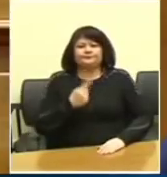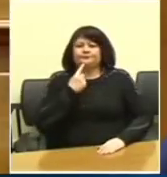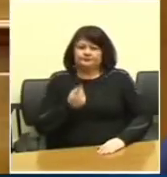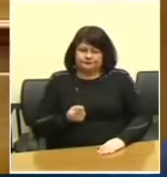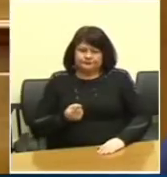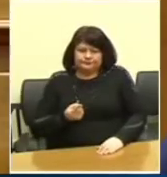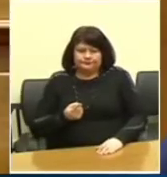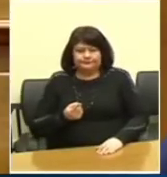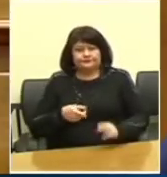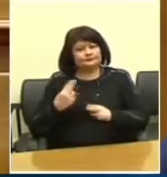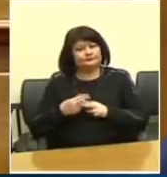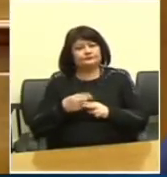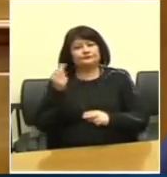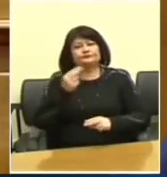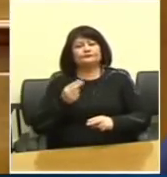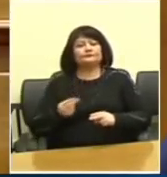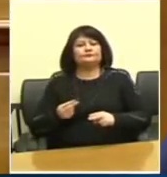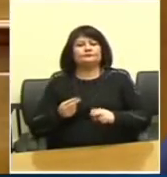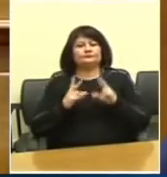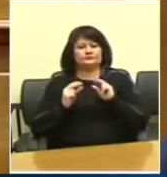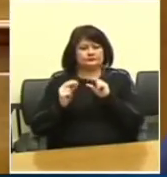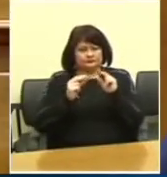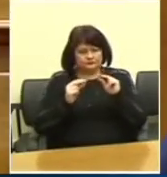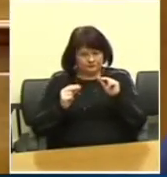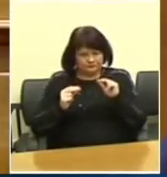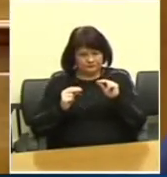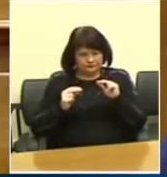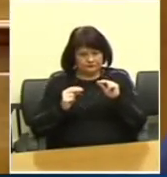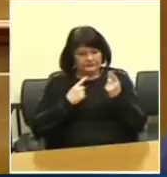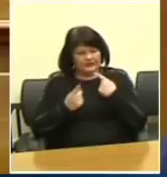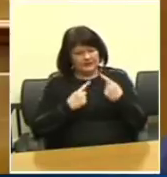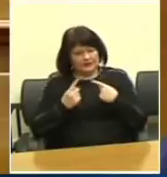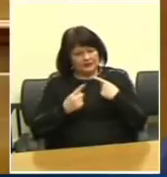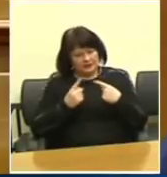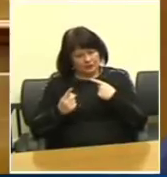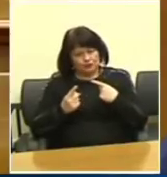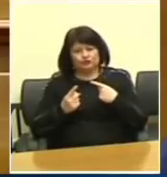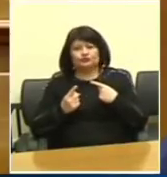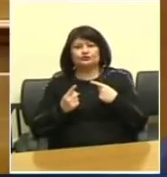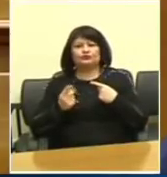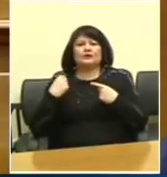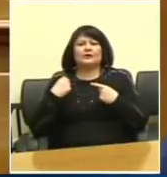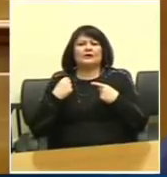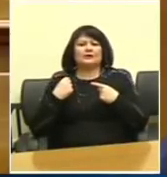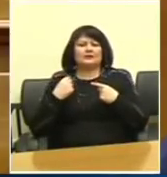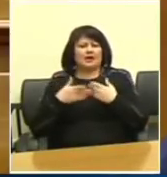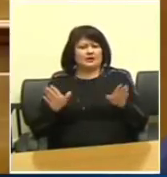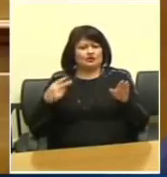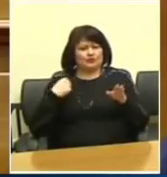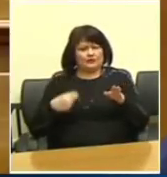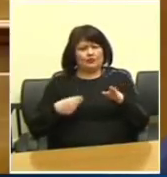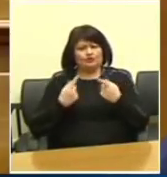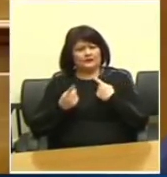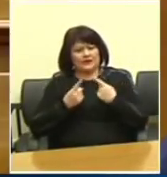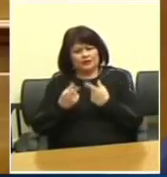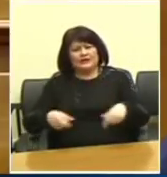σε ένα από τα κρίσιμα θέματα συζήτησης κατά τη διάρκεια του διαλόγου, αλλά και του δημόσιου διαλόγου, αλλά και του διαλόγου στην Επιτροπή